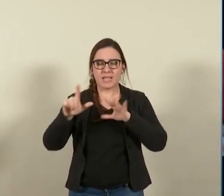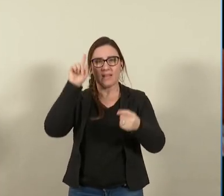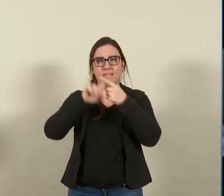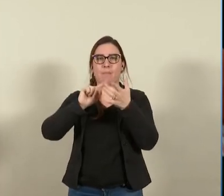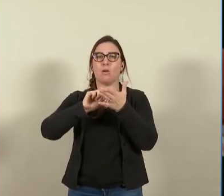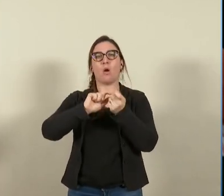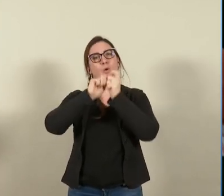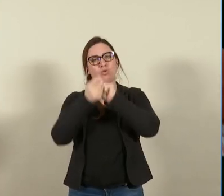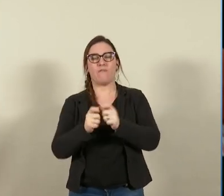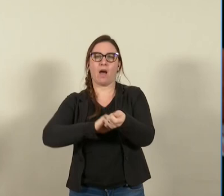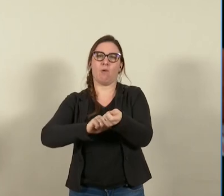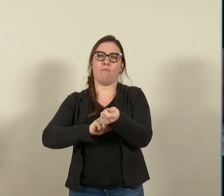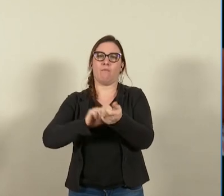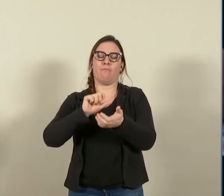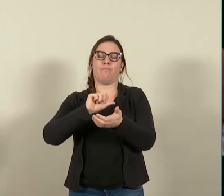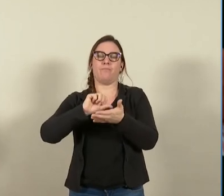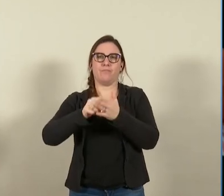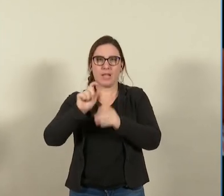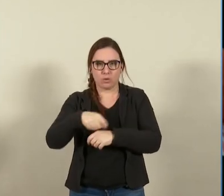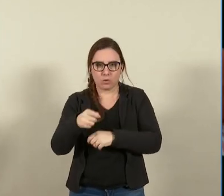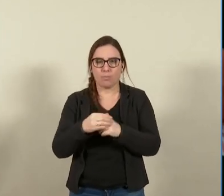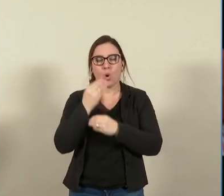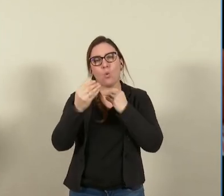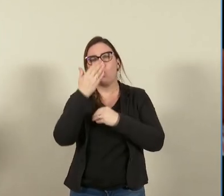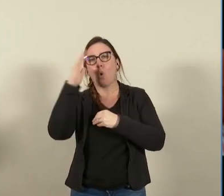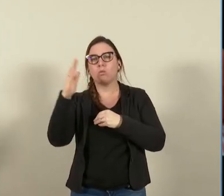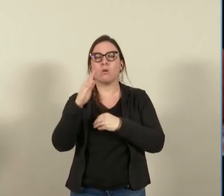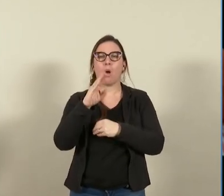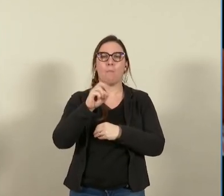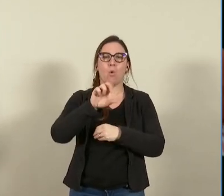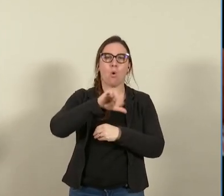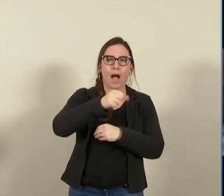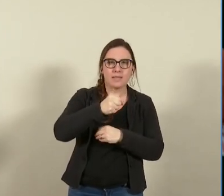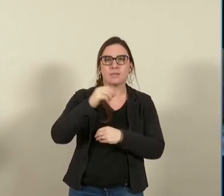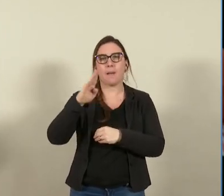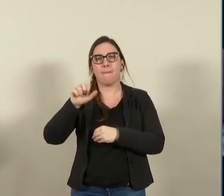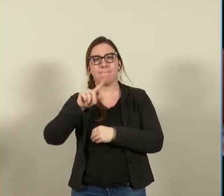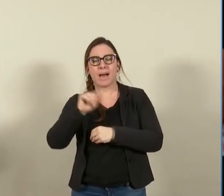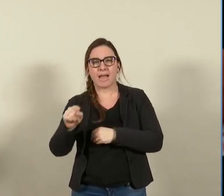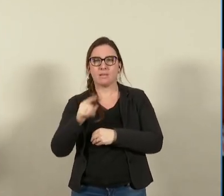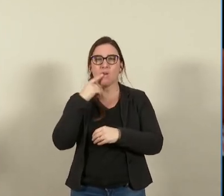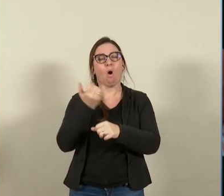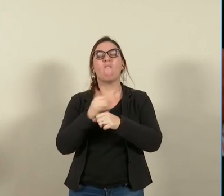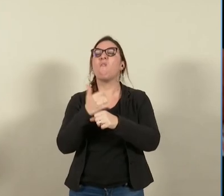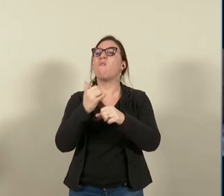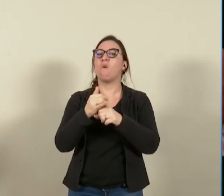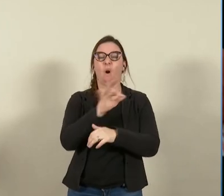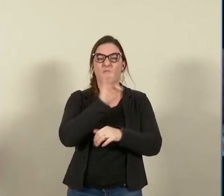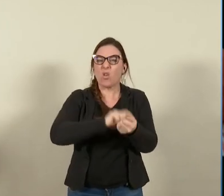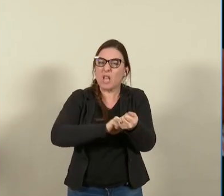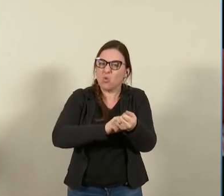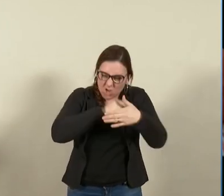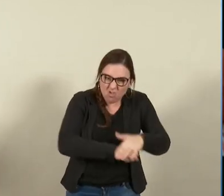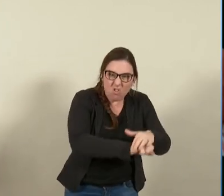naturalisation comme ceux de l'Action française de Moras ou de barè qui entendait créer une distinction factice entre Français de souche